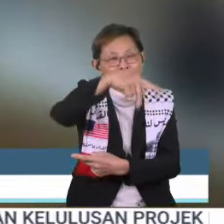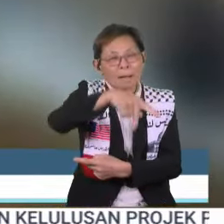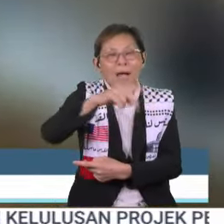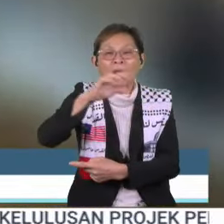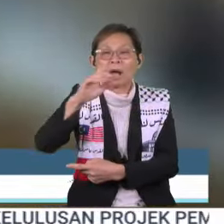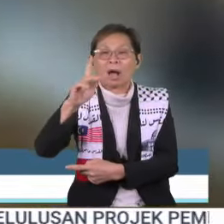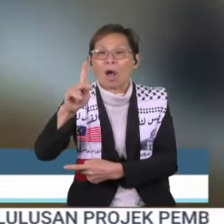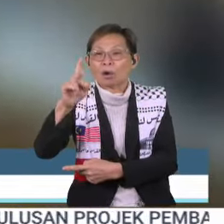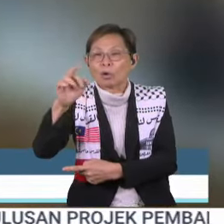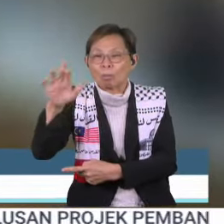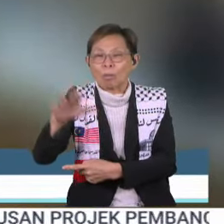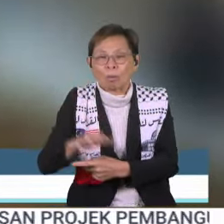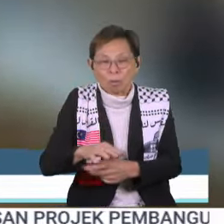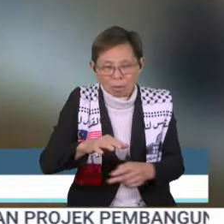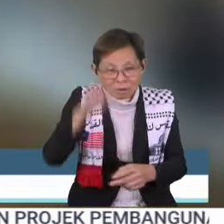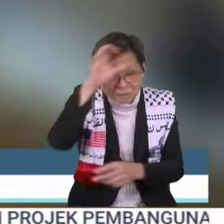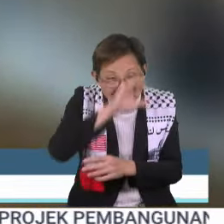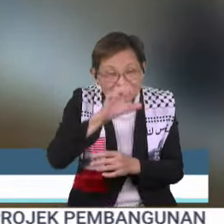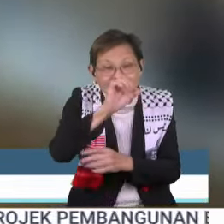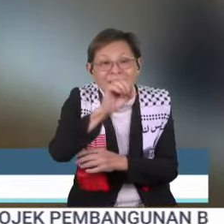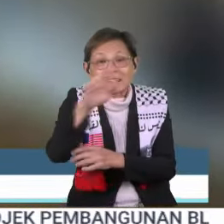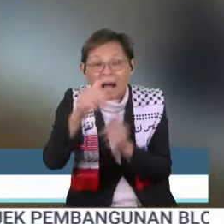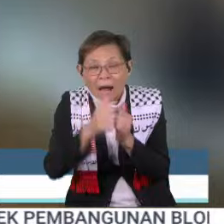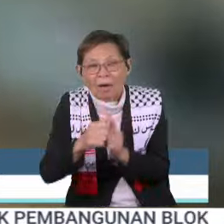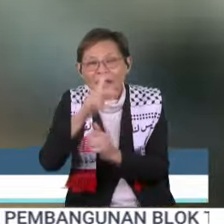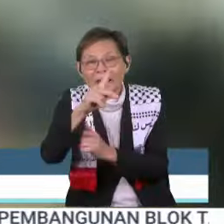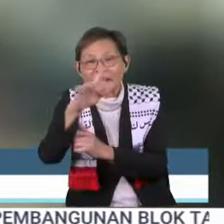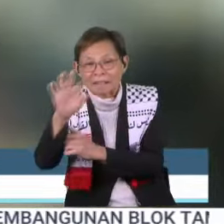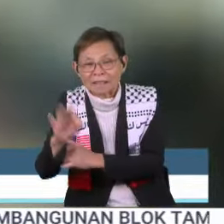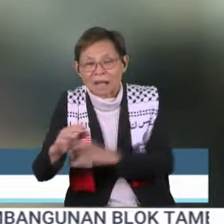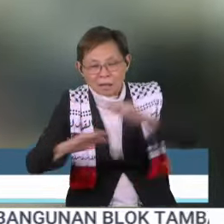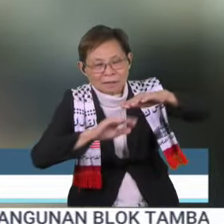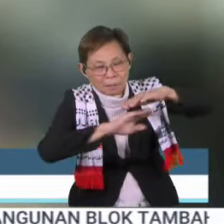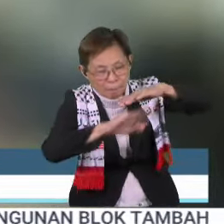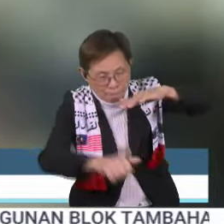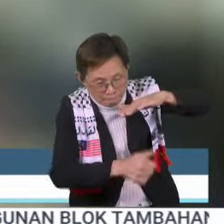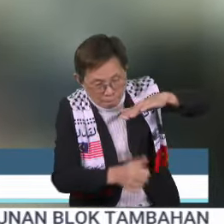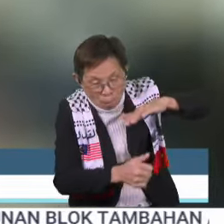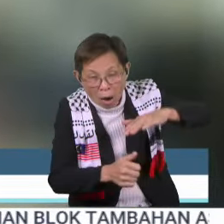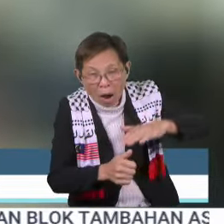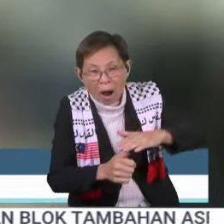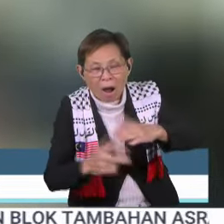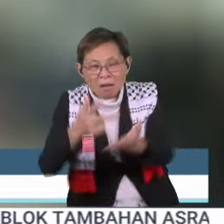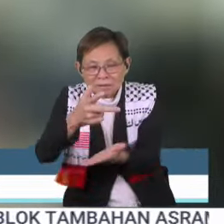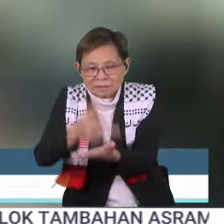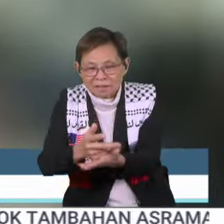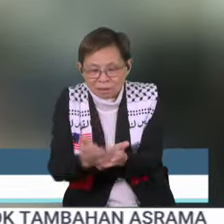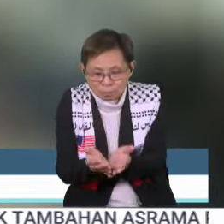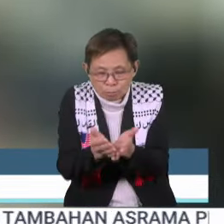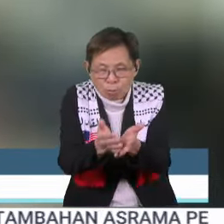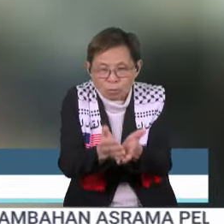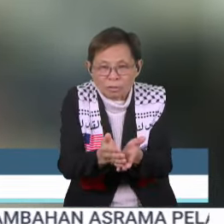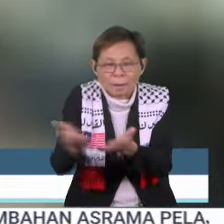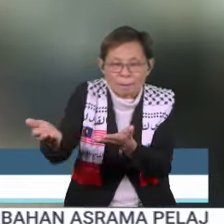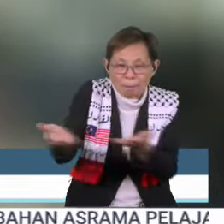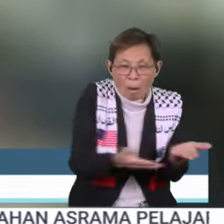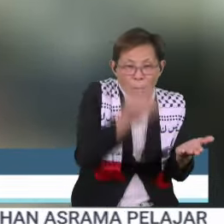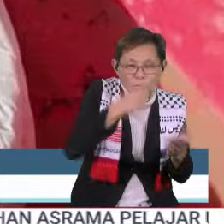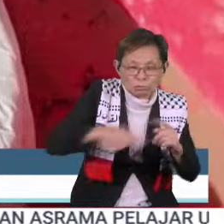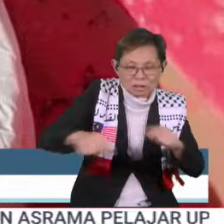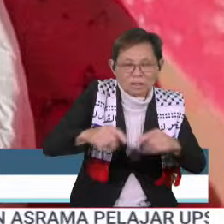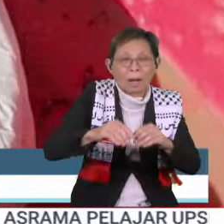pesisir sungai bersama pasukan K9. Mayat mangsa ditemukan di bawah jeti bot dan diserah kepada pihak polis untuk tindakan lanjut. Media sebelum